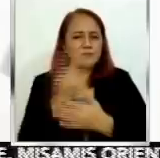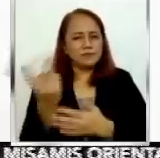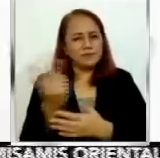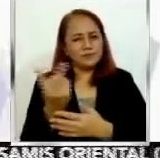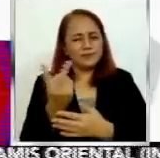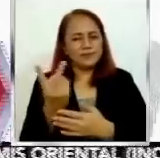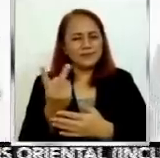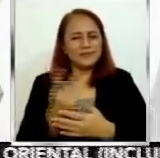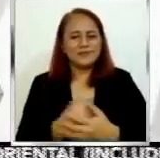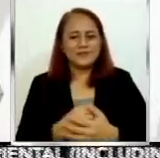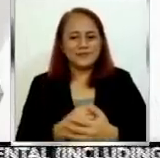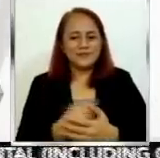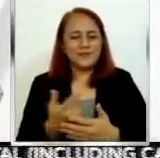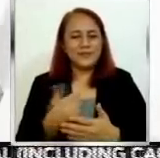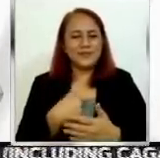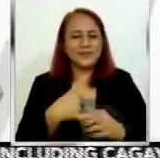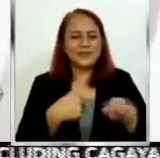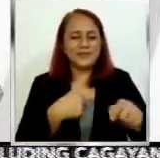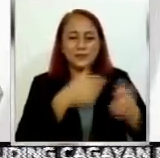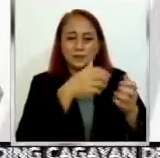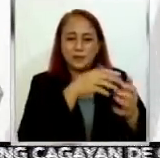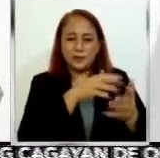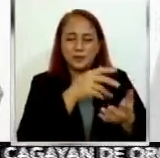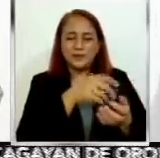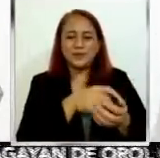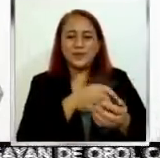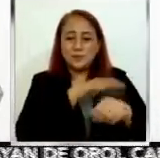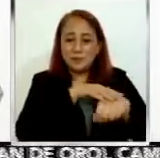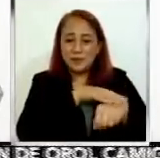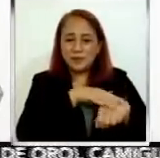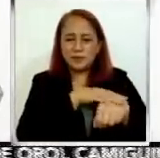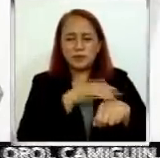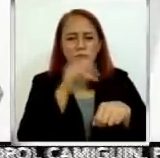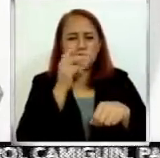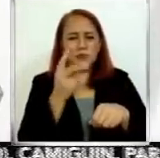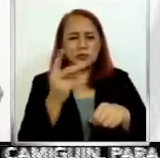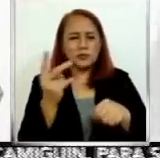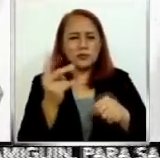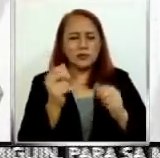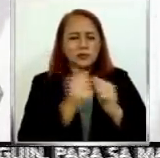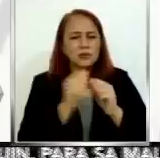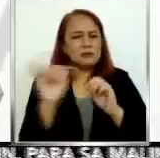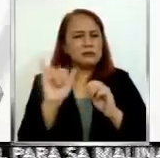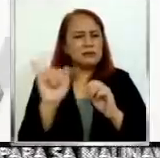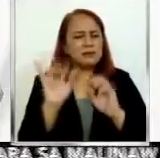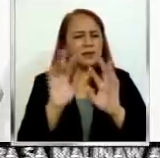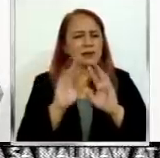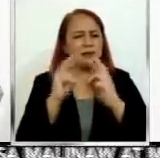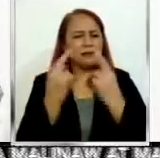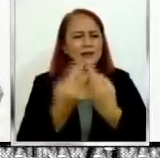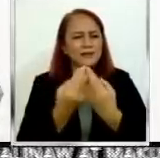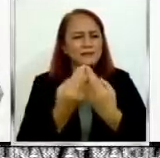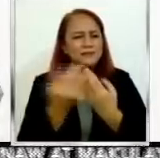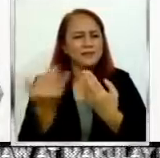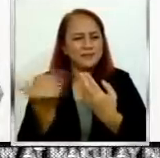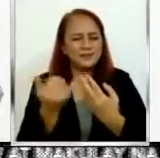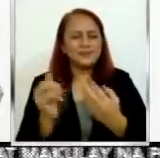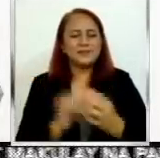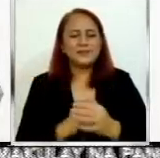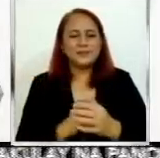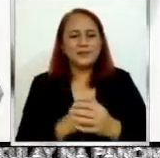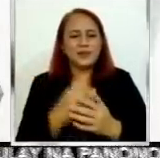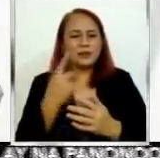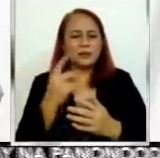isa bilang amo at isang alaga na minsan parang dinaig pa yung kamag-anak natin at kadugo. Yung tipong hindi